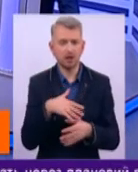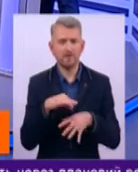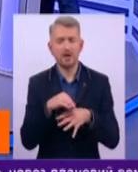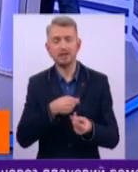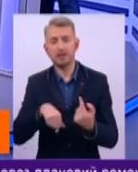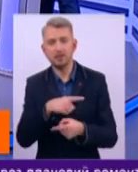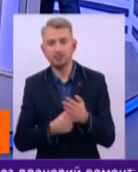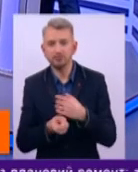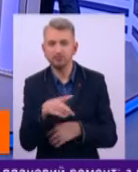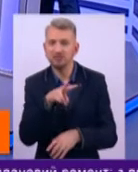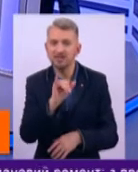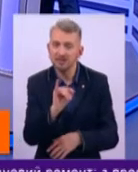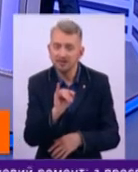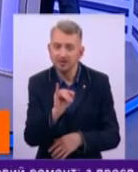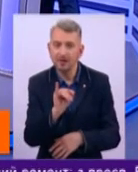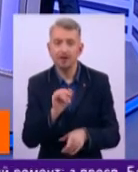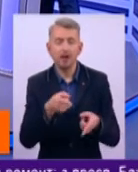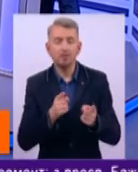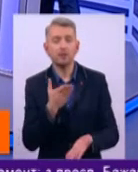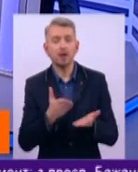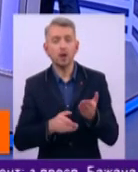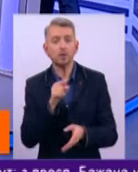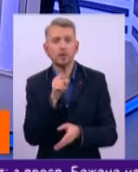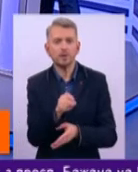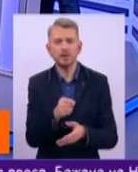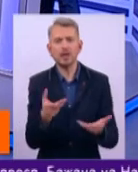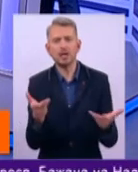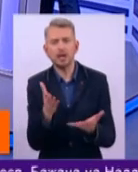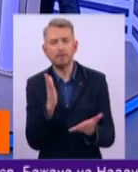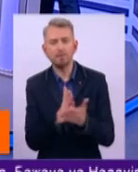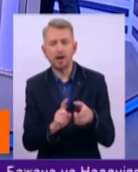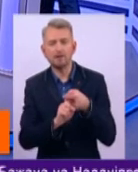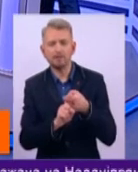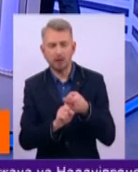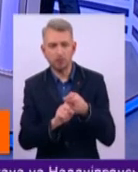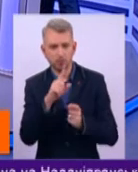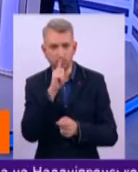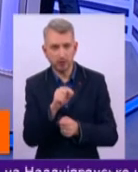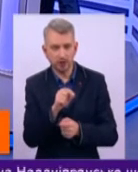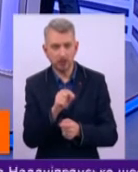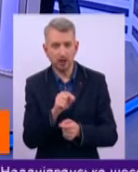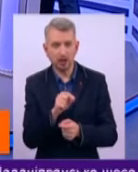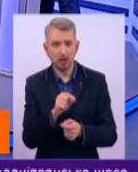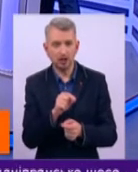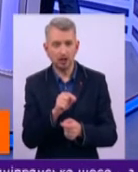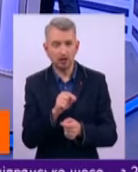бізнес, але ні. Насправді, навіть якщо ти десь якось маєш справи з Путіним, ця